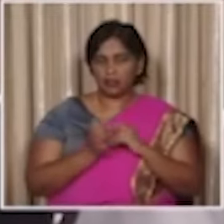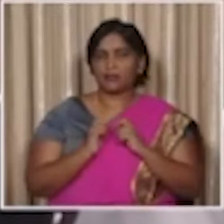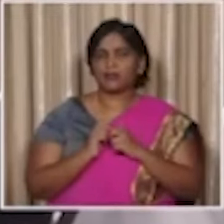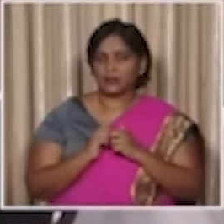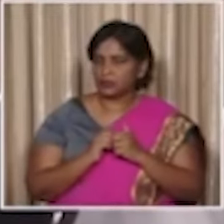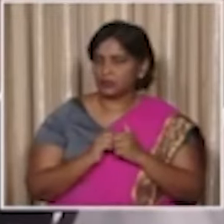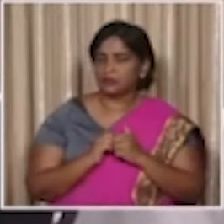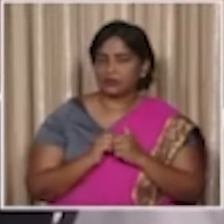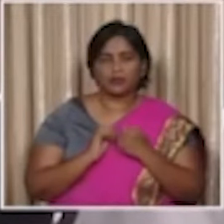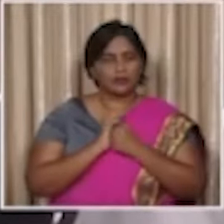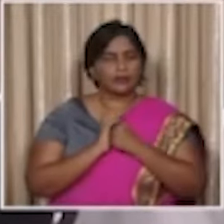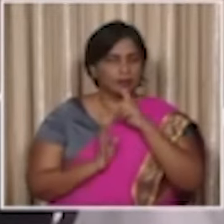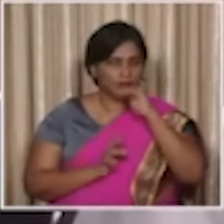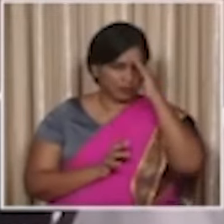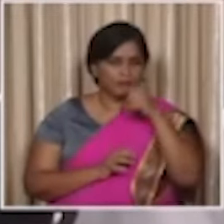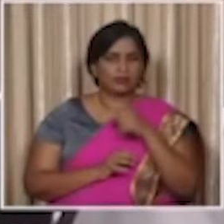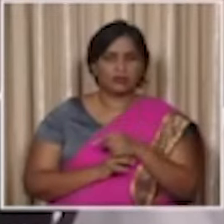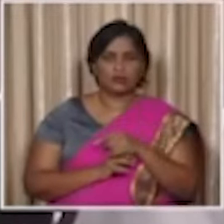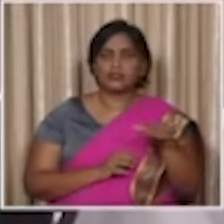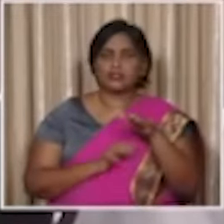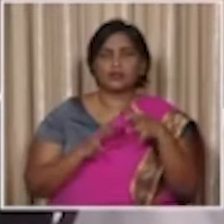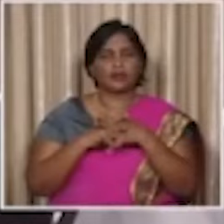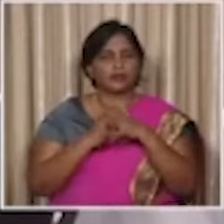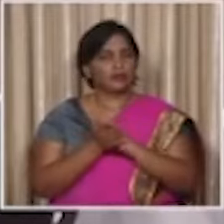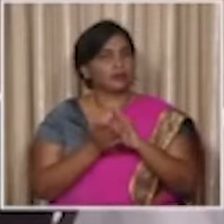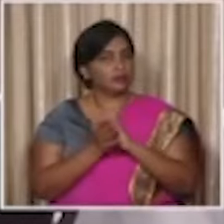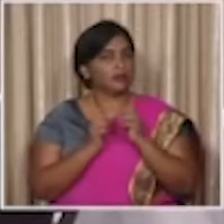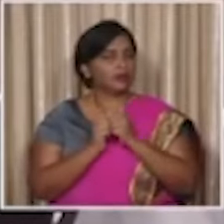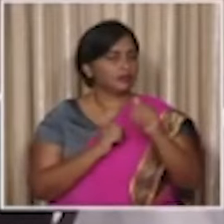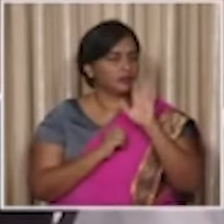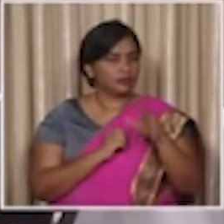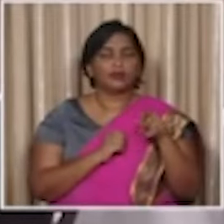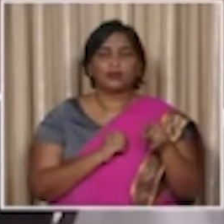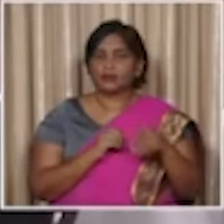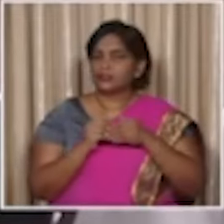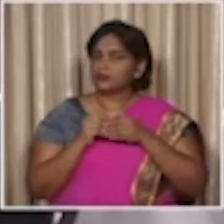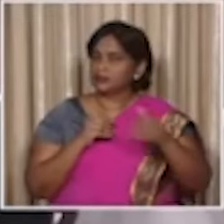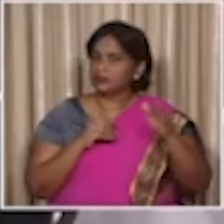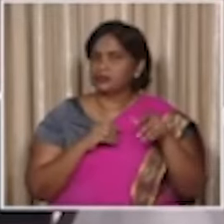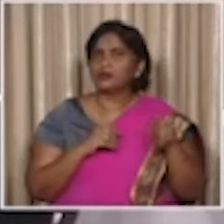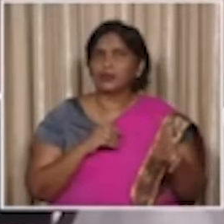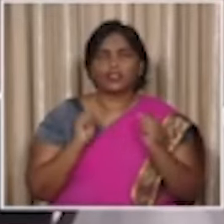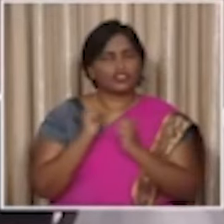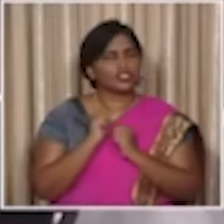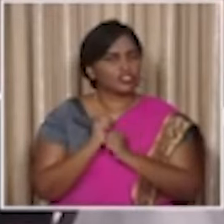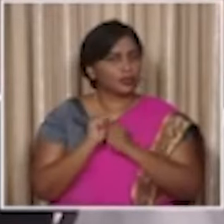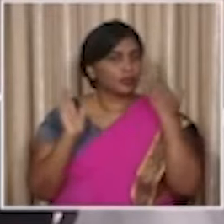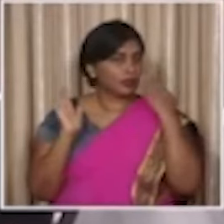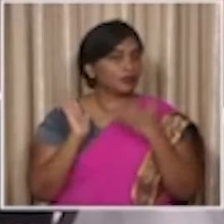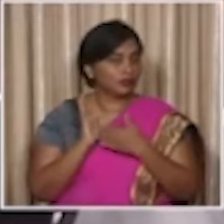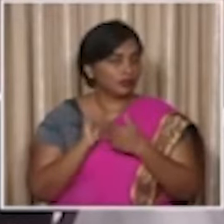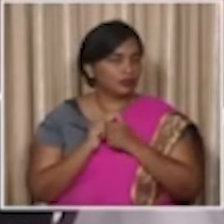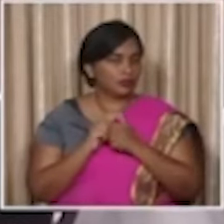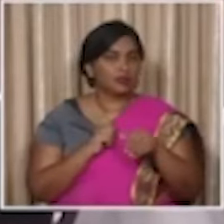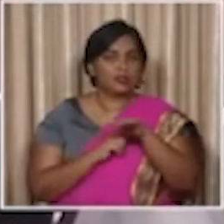ගරු කතානායකතුමනි. මේ සමාජ සුබසාධන වැඩපිළිවෙල ක්‍රියාත්මක කරනකොට මෙතෙක් කාලයක් සමෘද්ධි ව්‍යාපාරයේ තුලින් කරගෙන